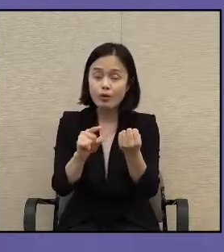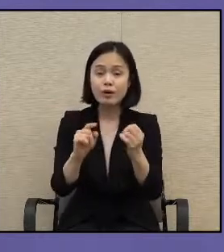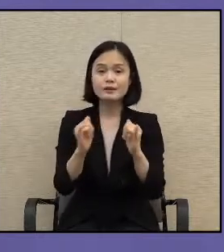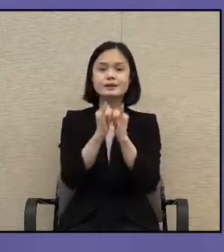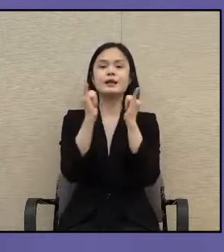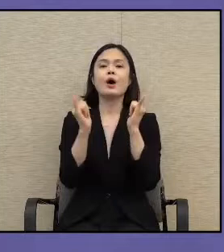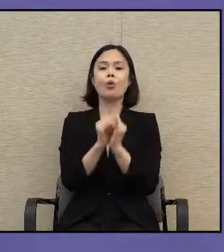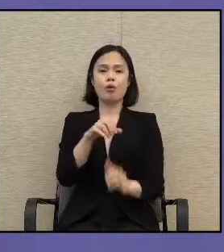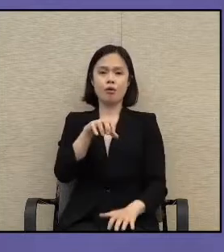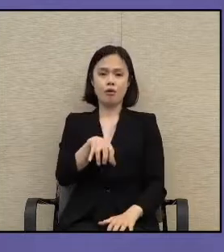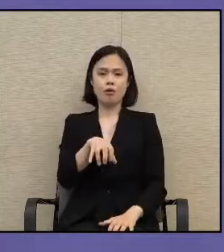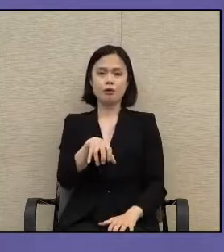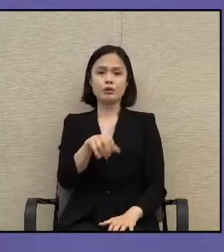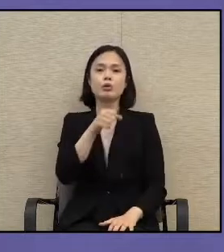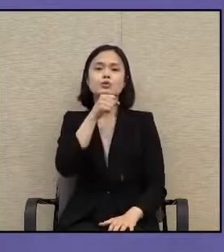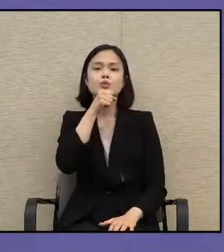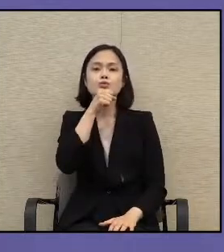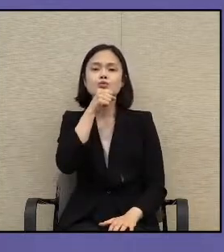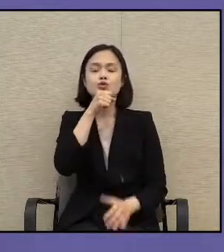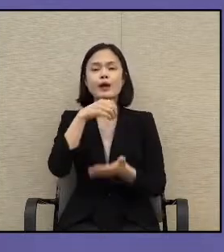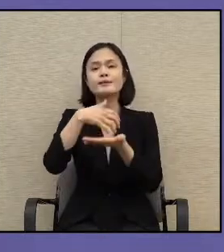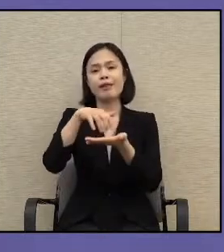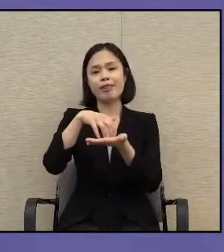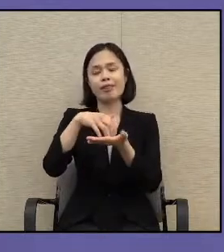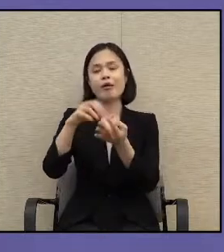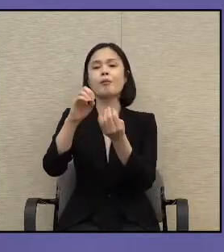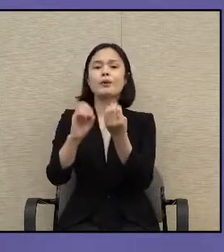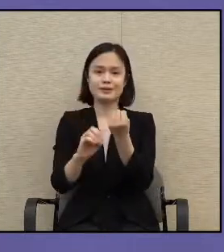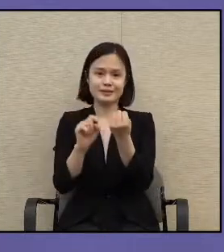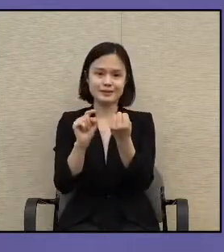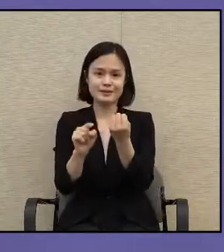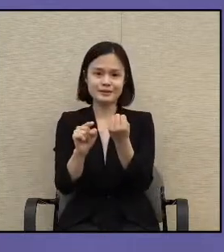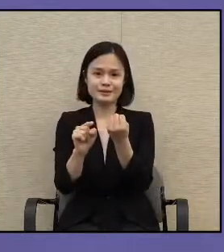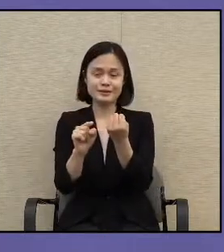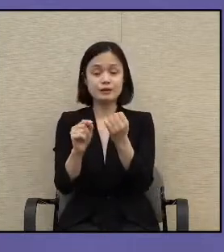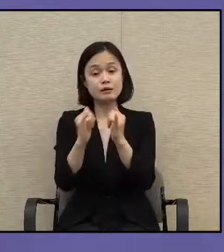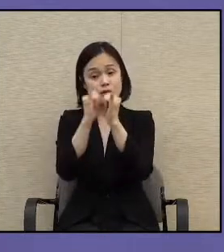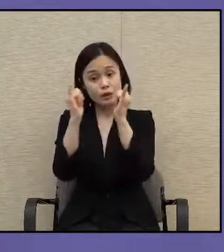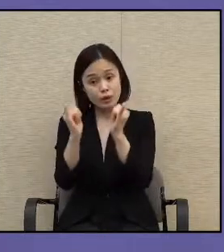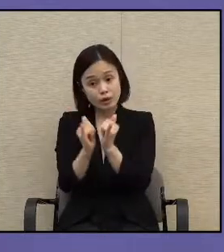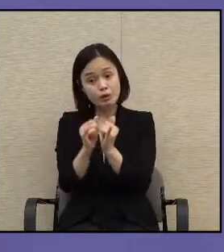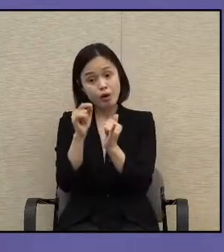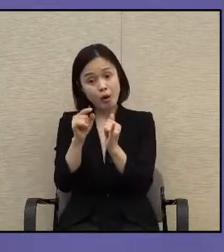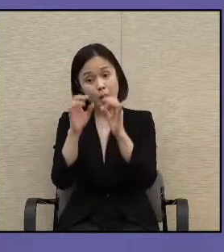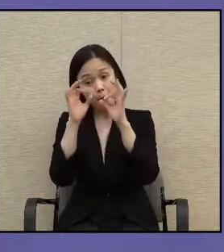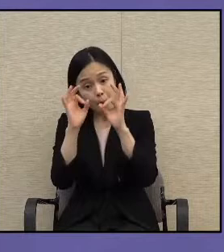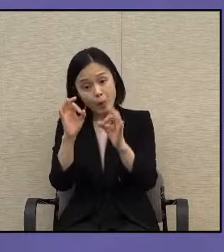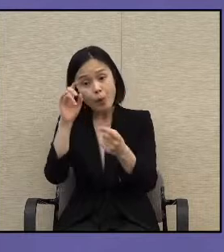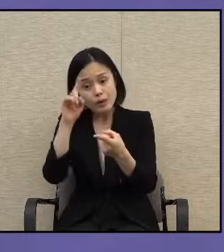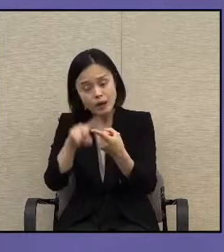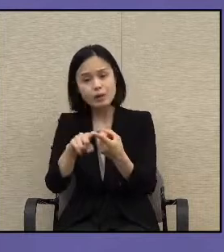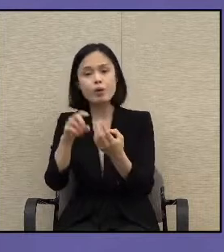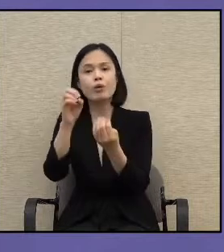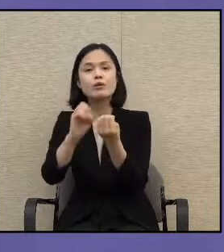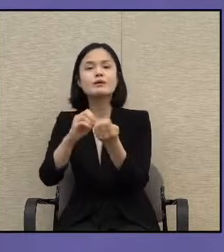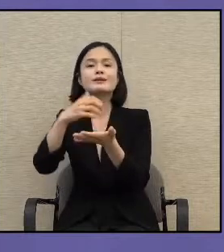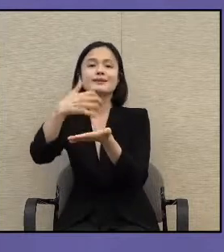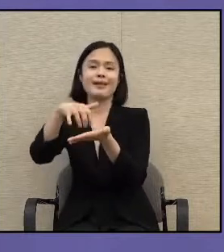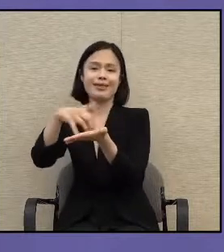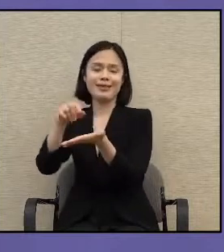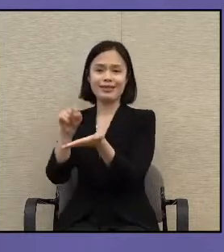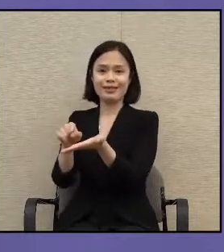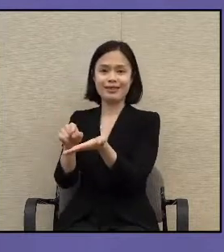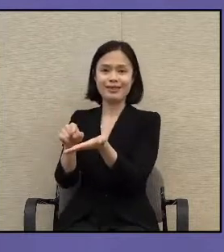이제 그에 상응하는 거시적인 사회적 지표들에 의해서 로서 설명들이 될 겁니다.